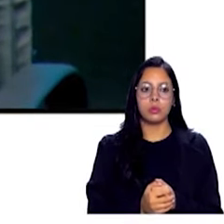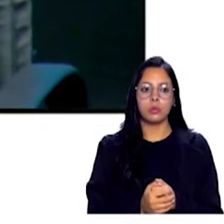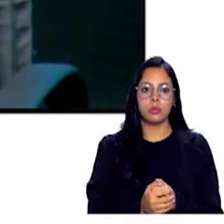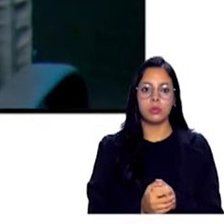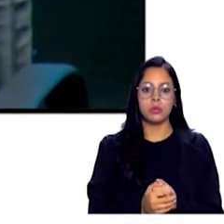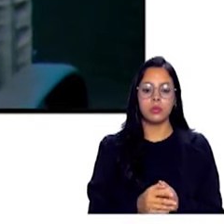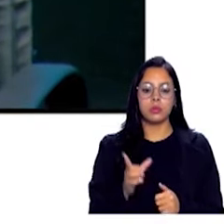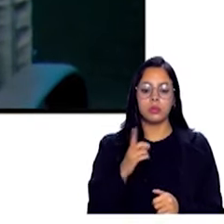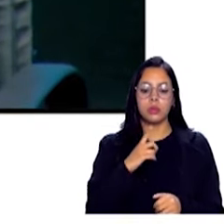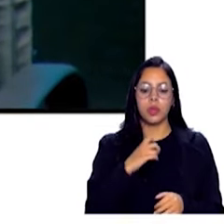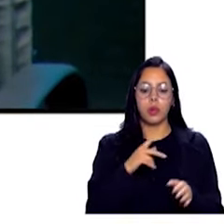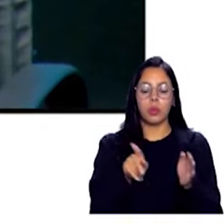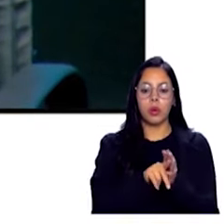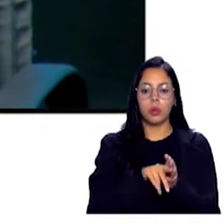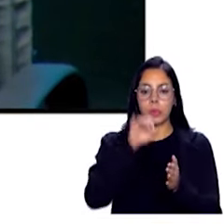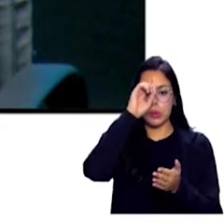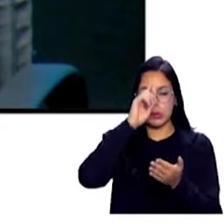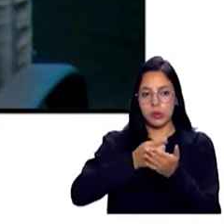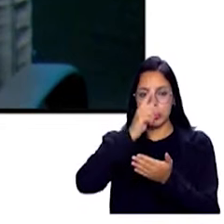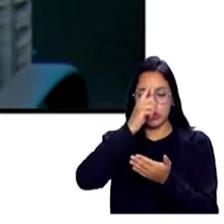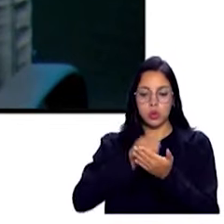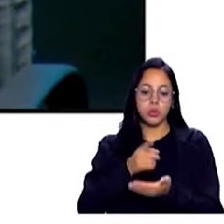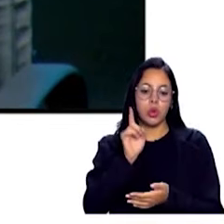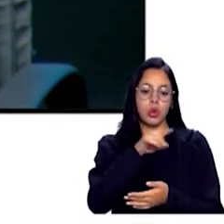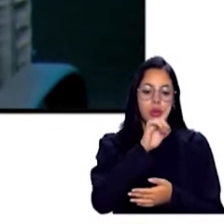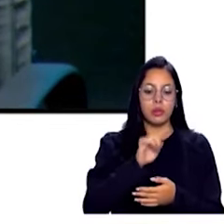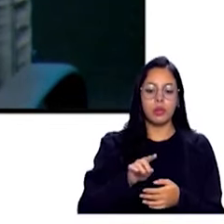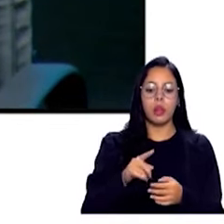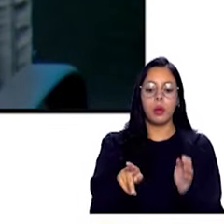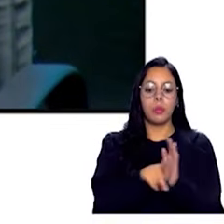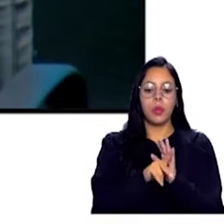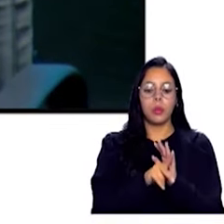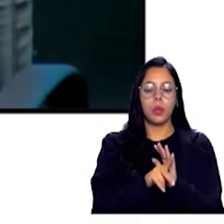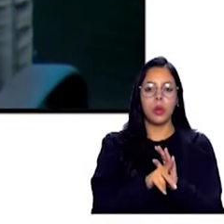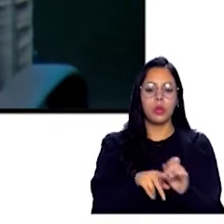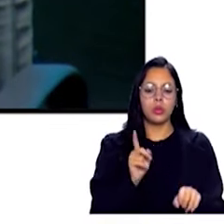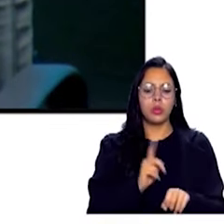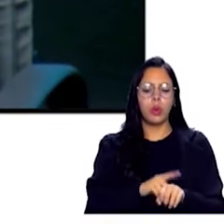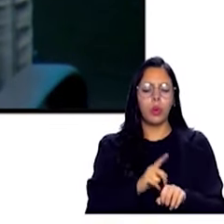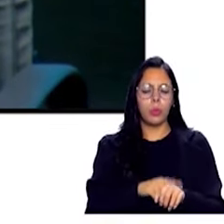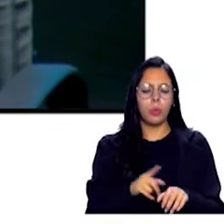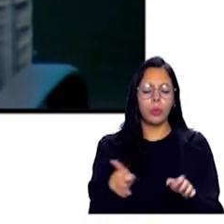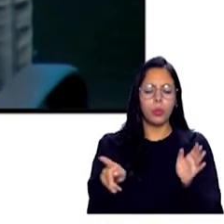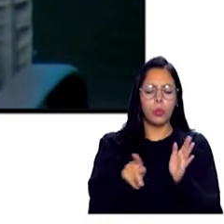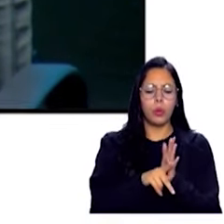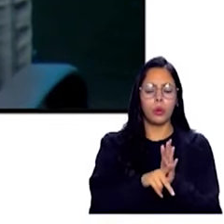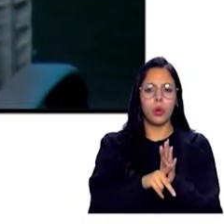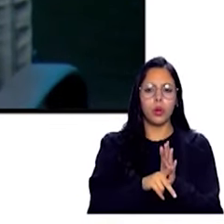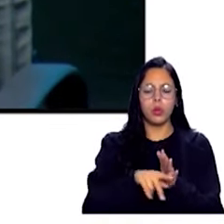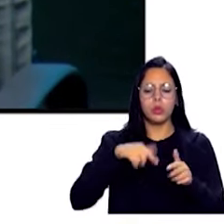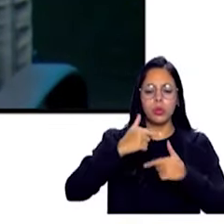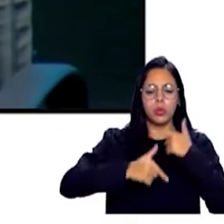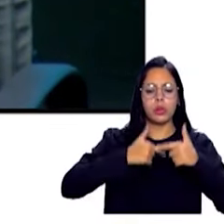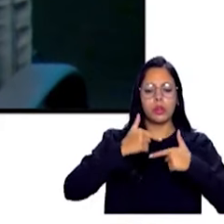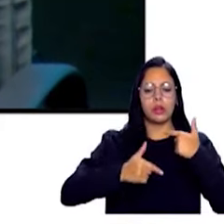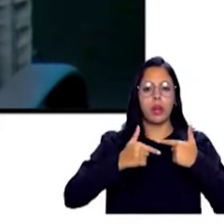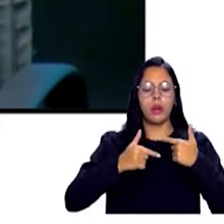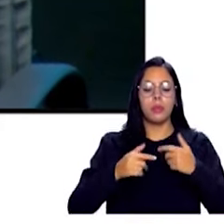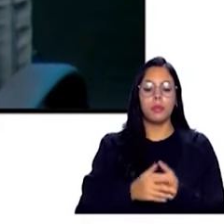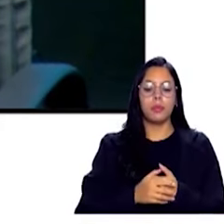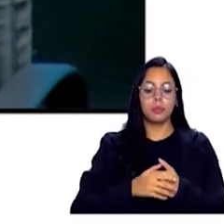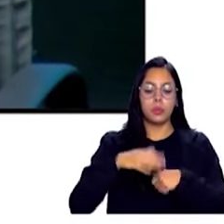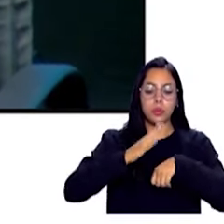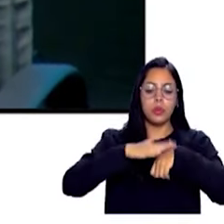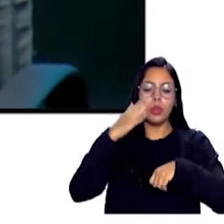va compléter la loi c'est ce qu'on appelle le rôle suppé Du juge à ce moment-là mais Le